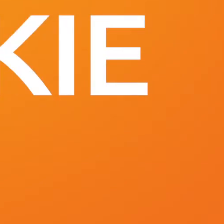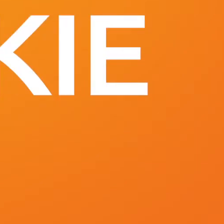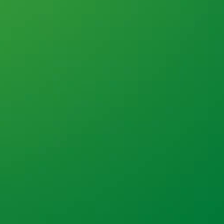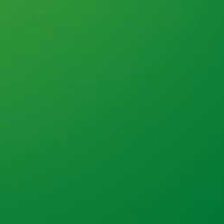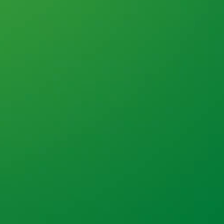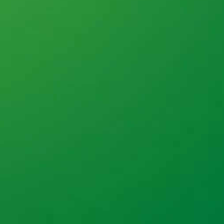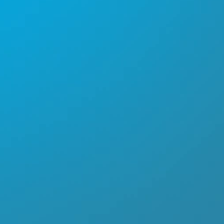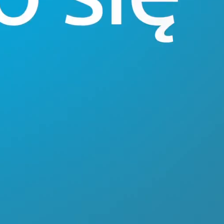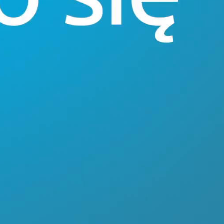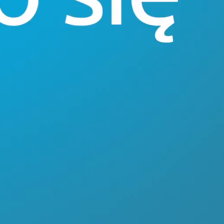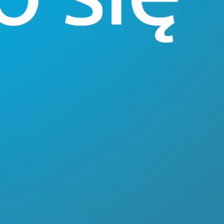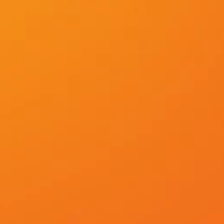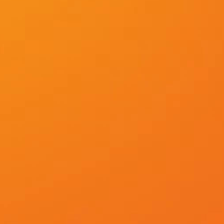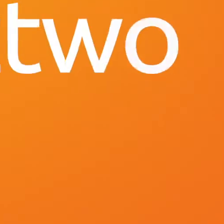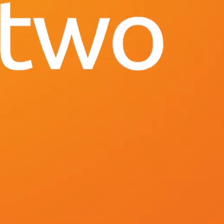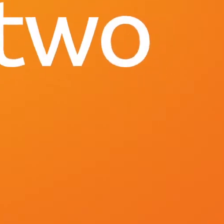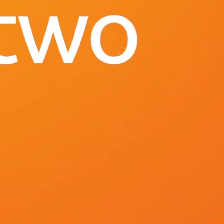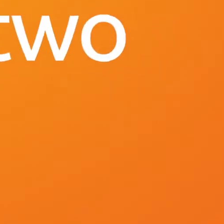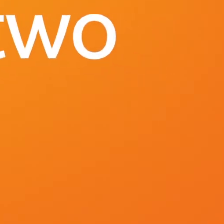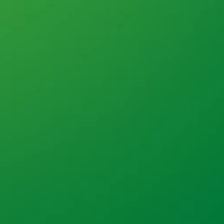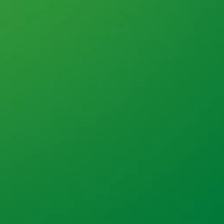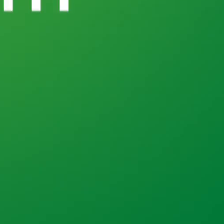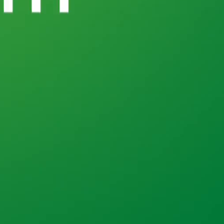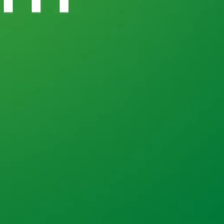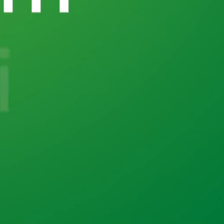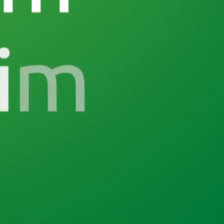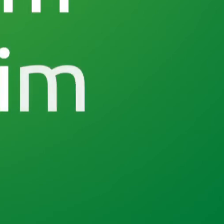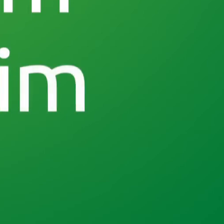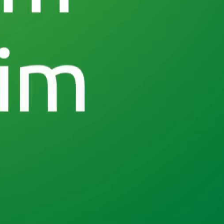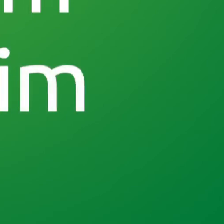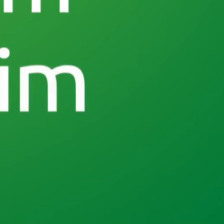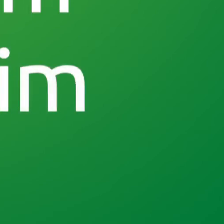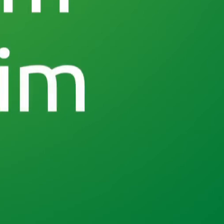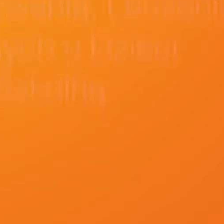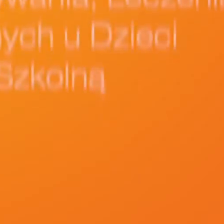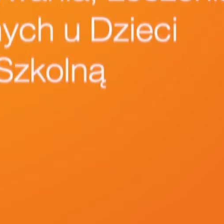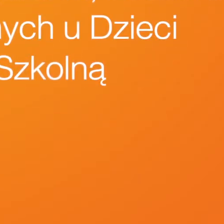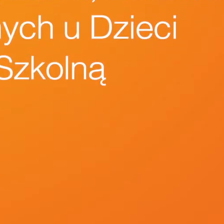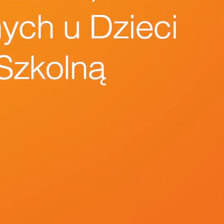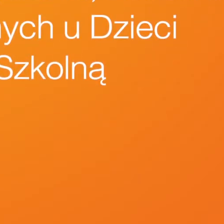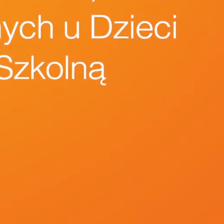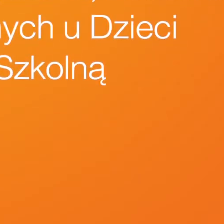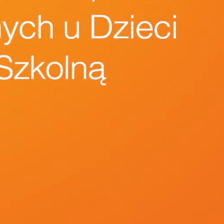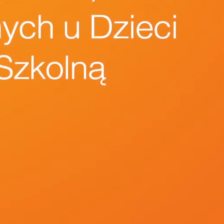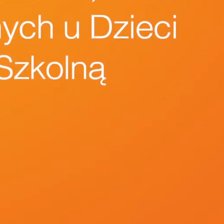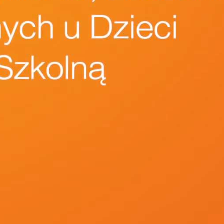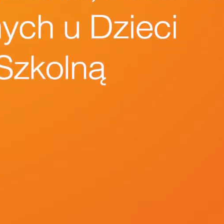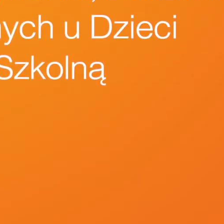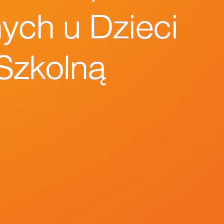Rozwijaj Lubelskie, czyli jak zmieniło się nasze województwo dzięki funduszom europejskim.